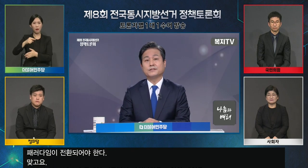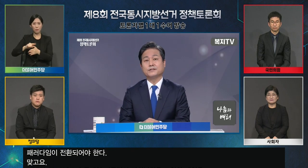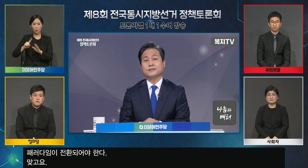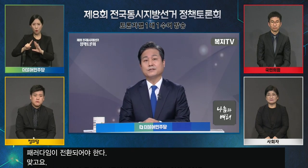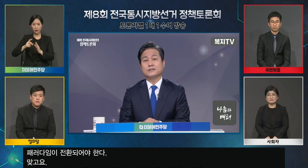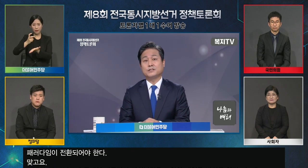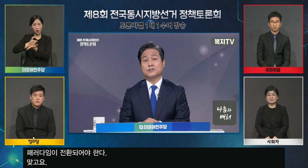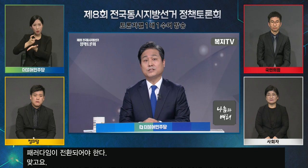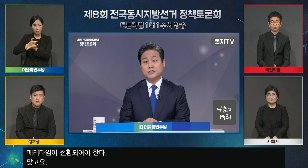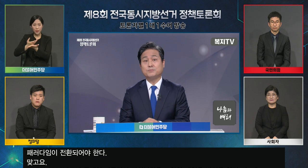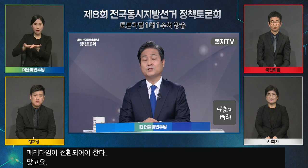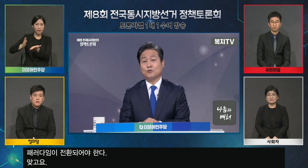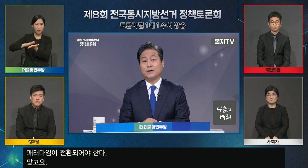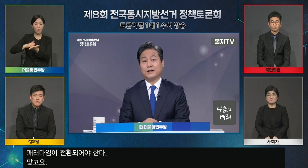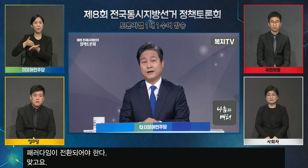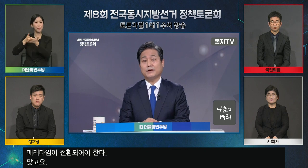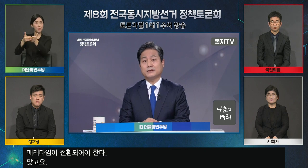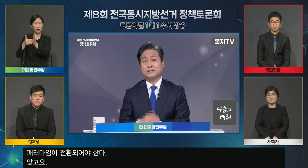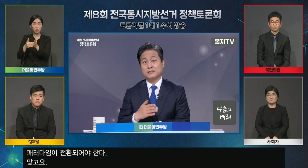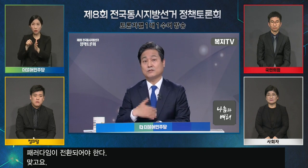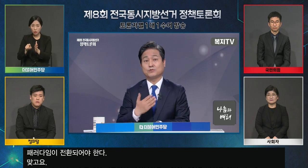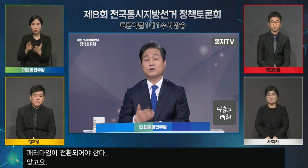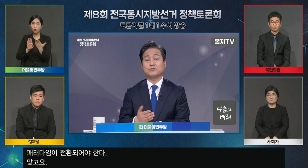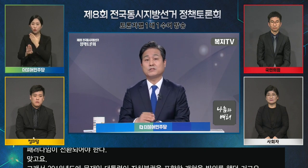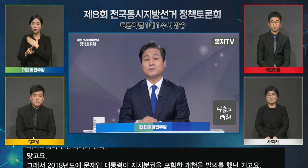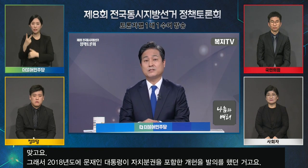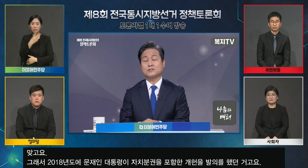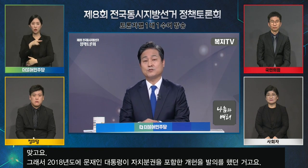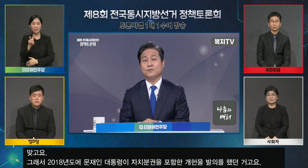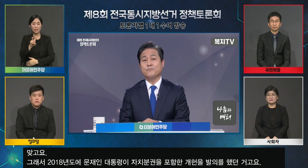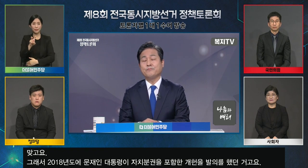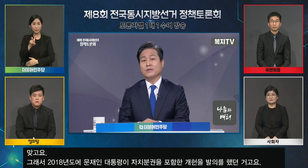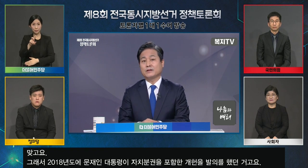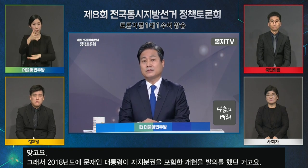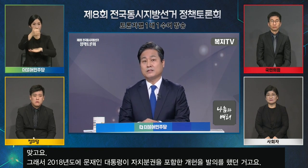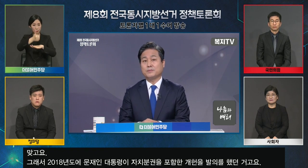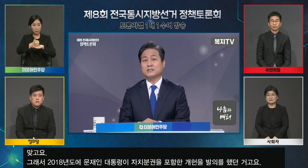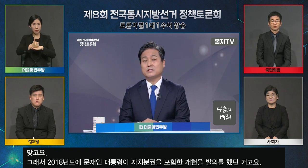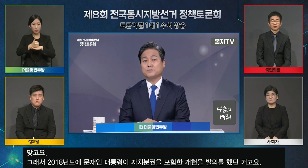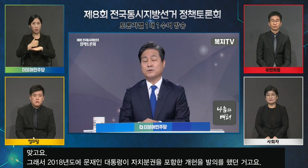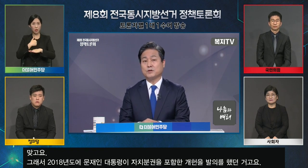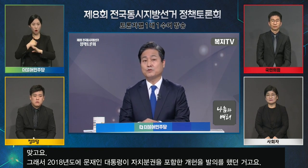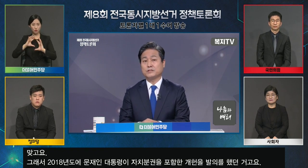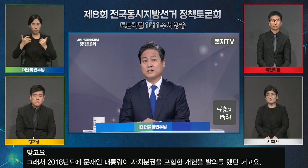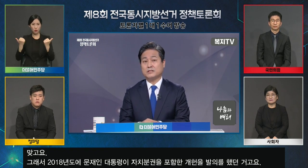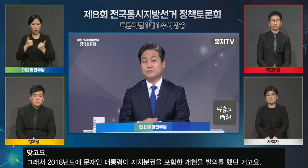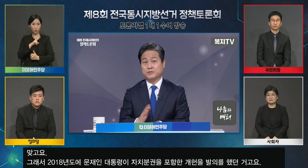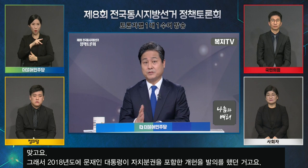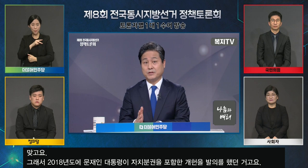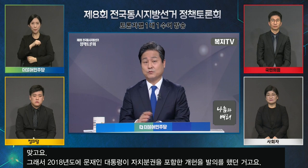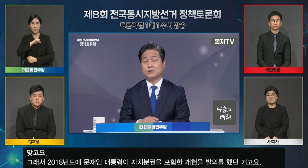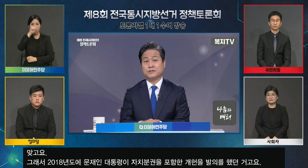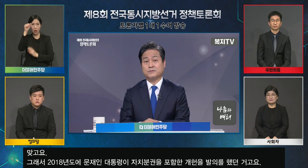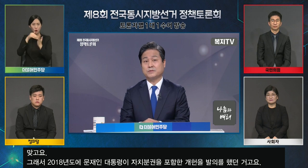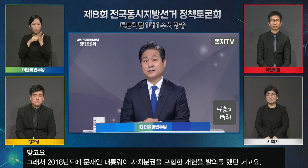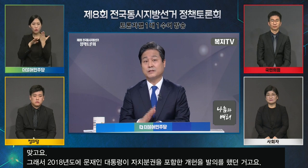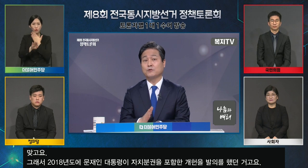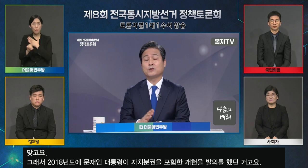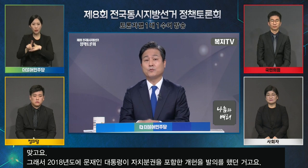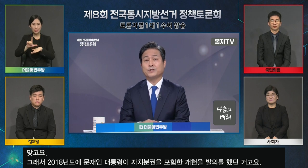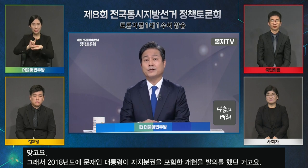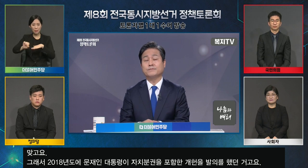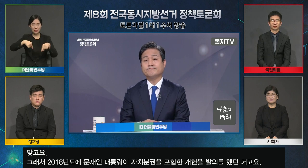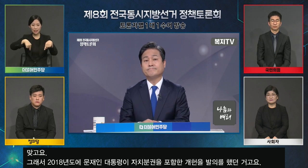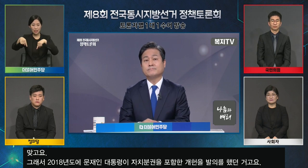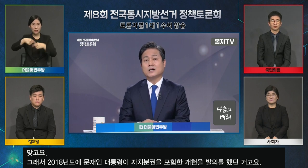2020년도 말에 제가 국회의원이 되자 말자죠. 그때 지방자치법 전부 개정안이 32년 만에 통과됐습니다. 그